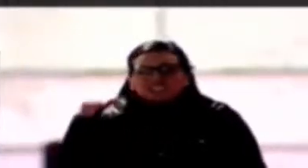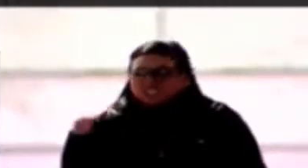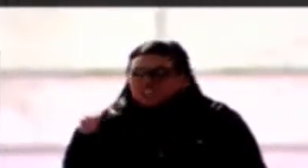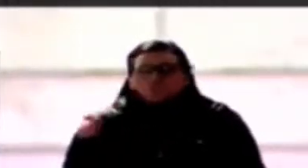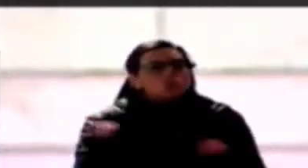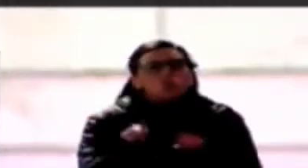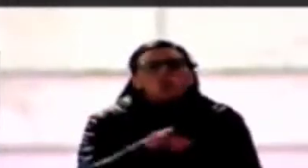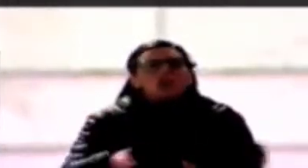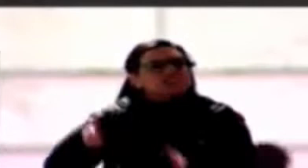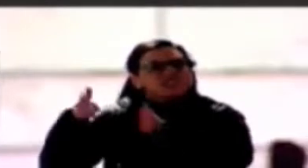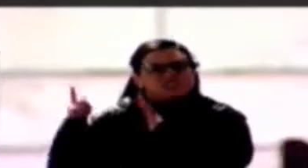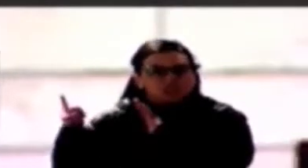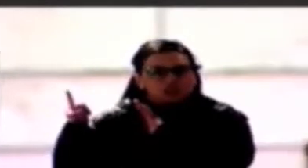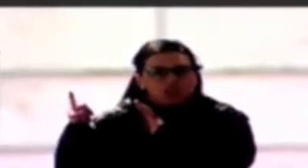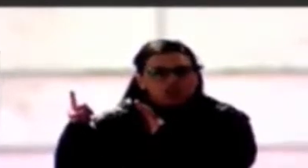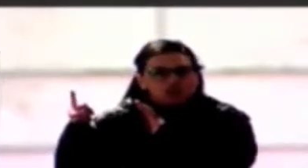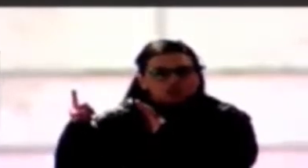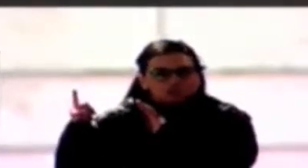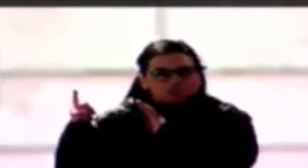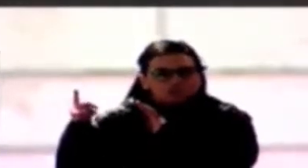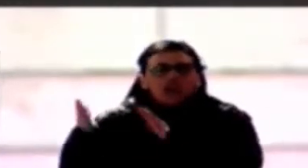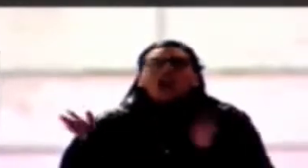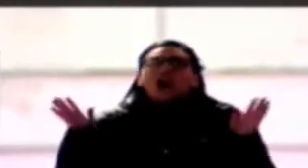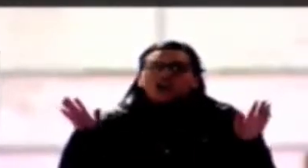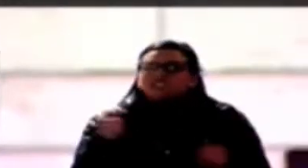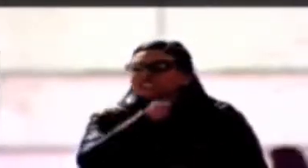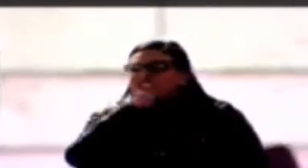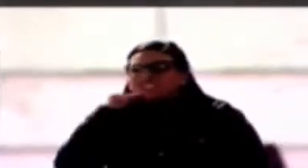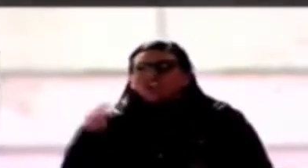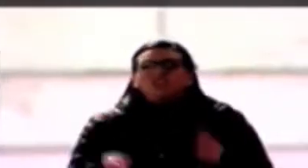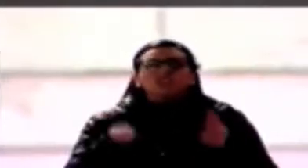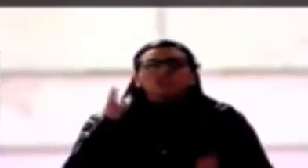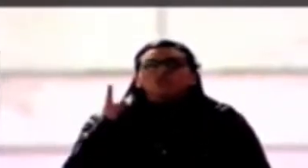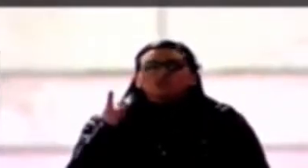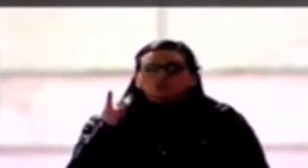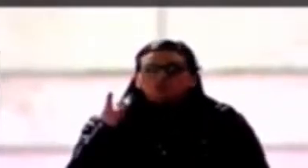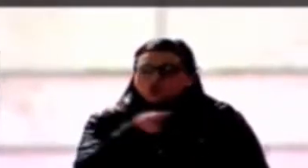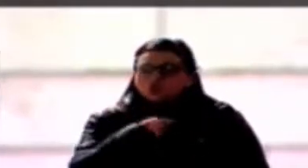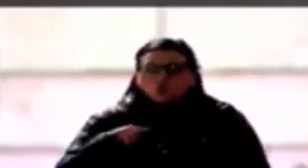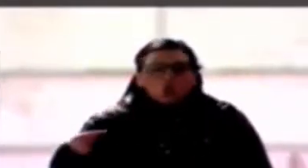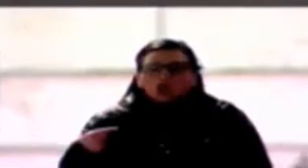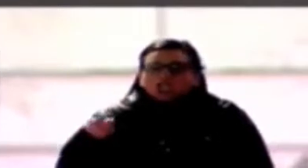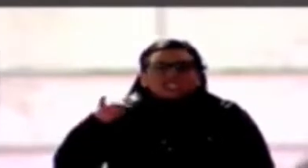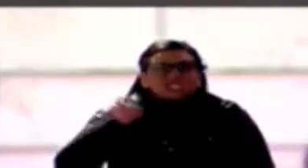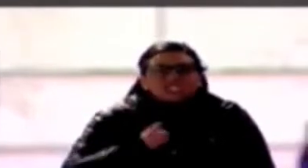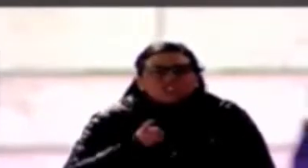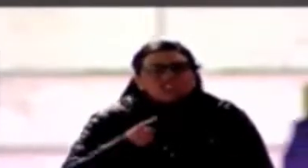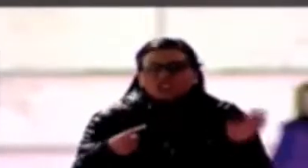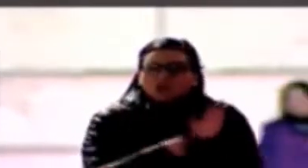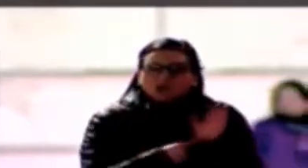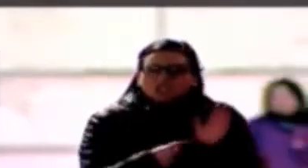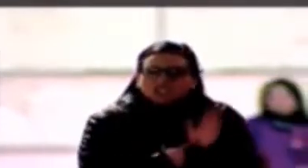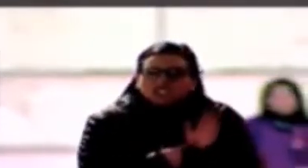7 anni fa e ancora addirittura più necessario. È necessario che noi resistiamo, che noi facciamo sì che